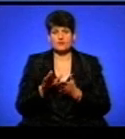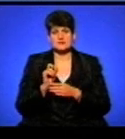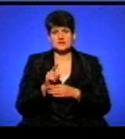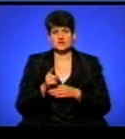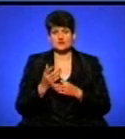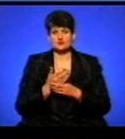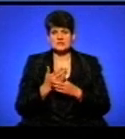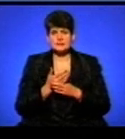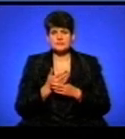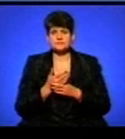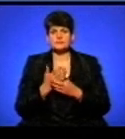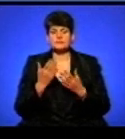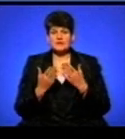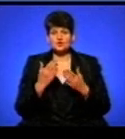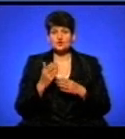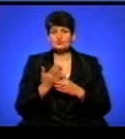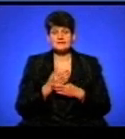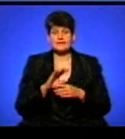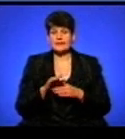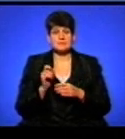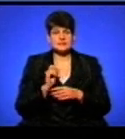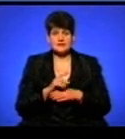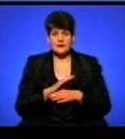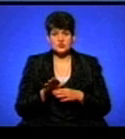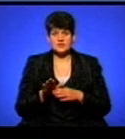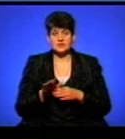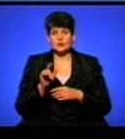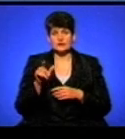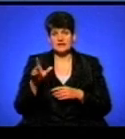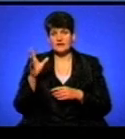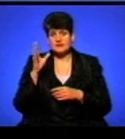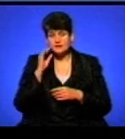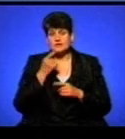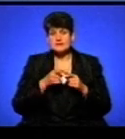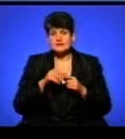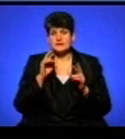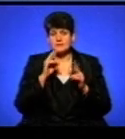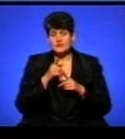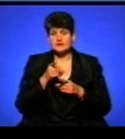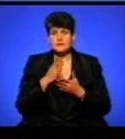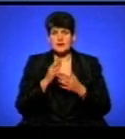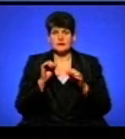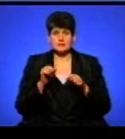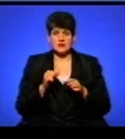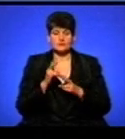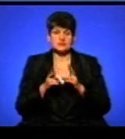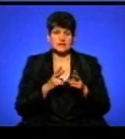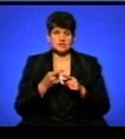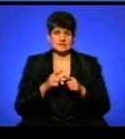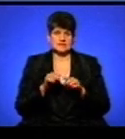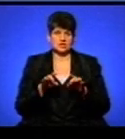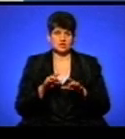крім того, якщо субсидія не призначена і людина вважає, що це неправильно, вона має право також оскаржити це рішення до